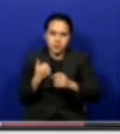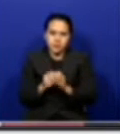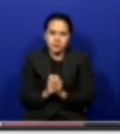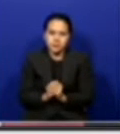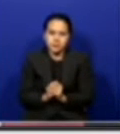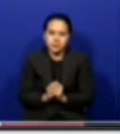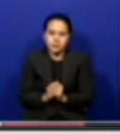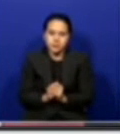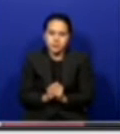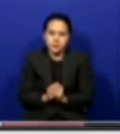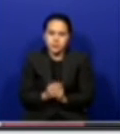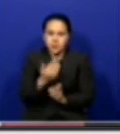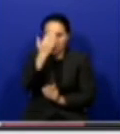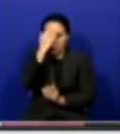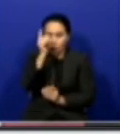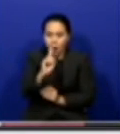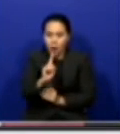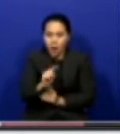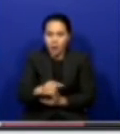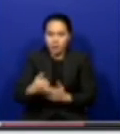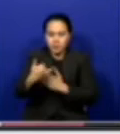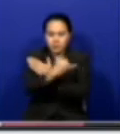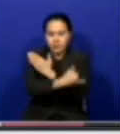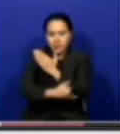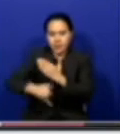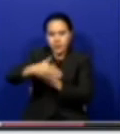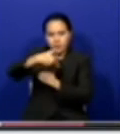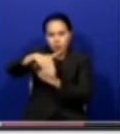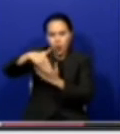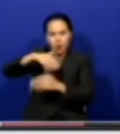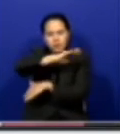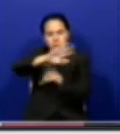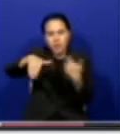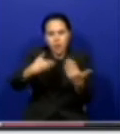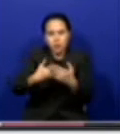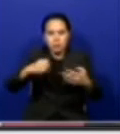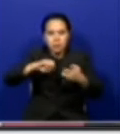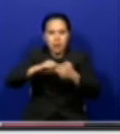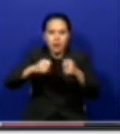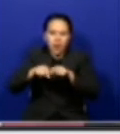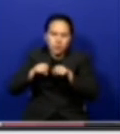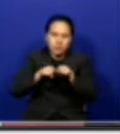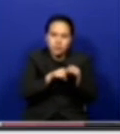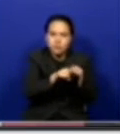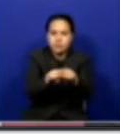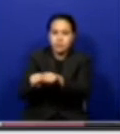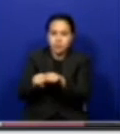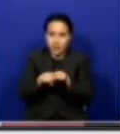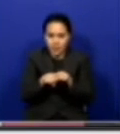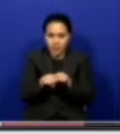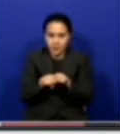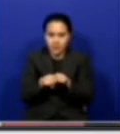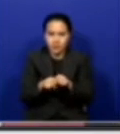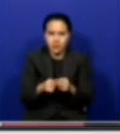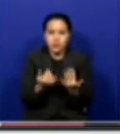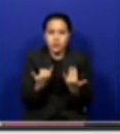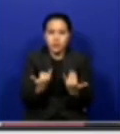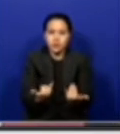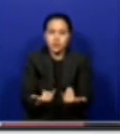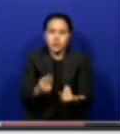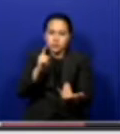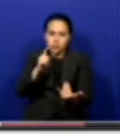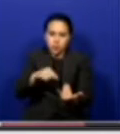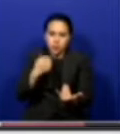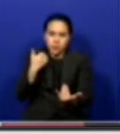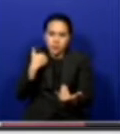นๆเนื่องจากทุกประเทศล้วนประสบปัญหาเหมือนกันหมดเราจึงต้องอาศัยปัจจัยภาย